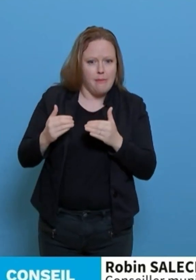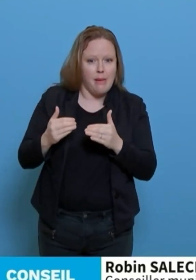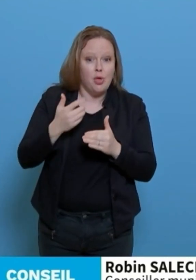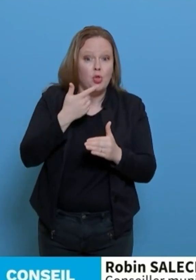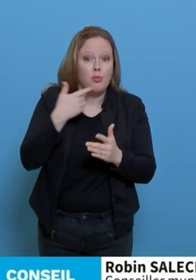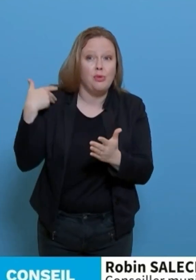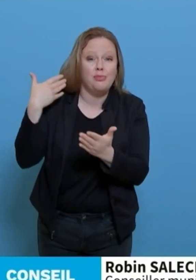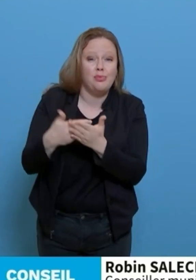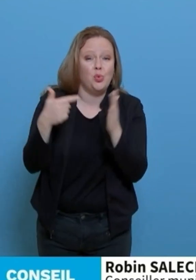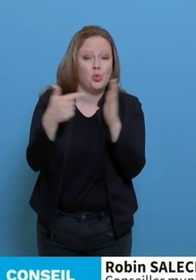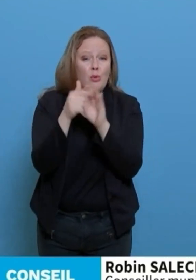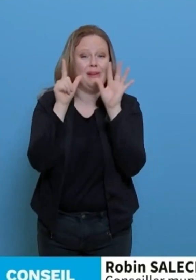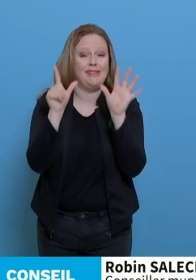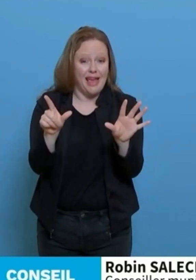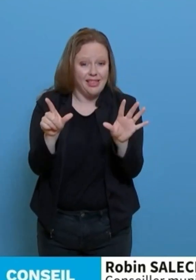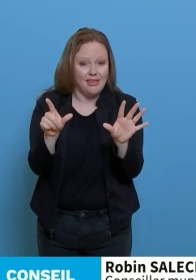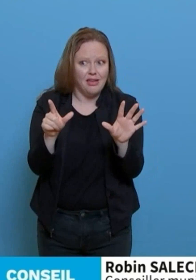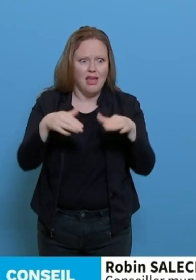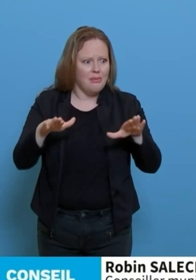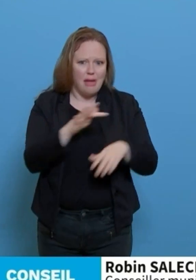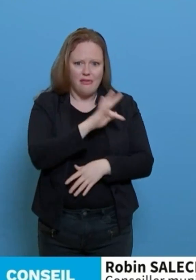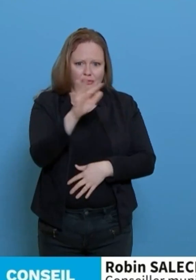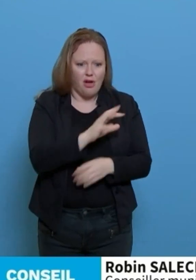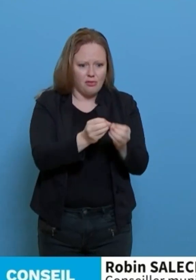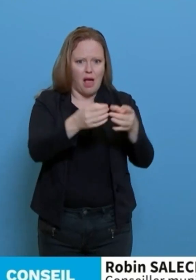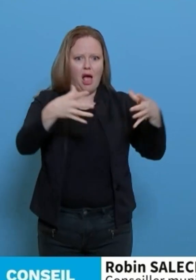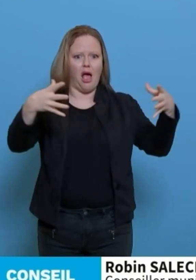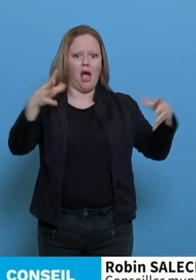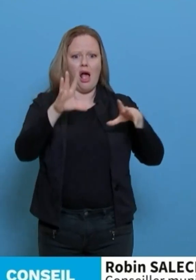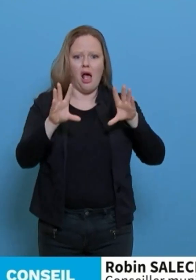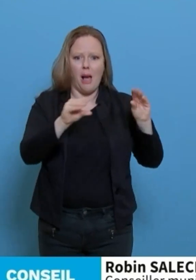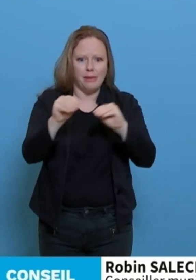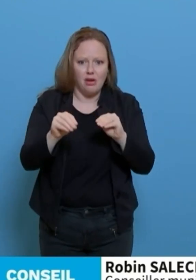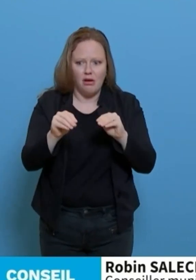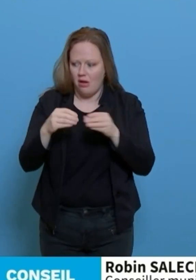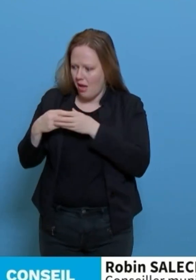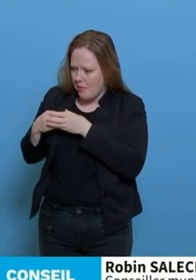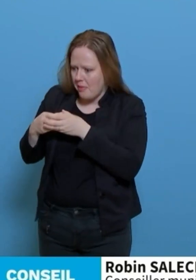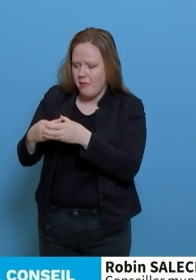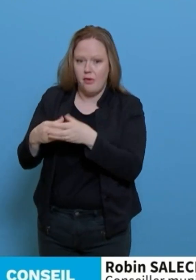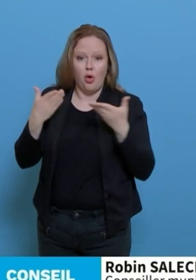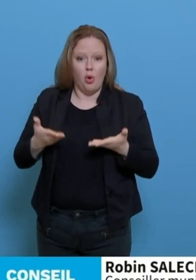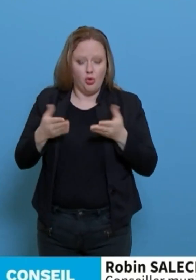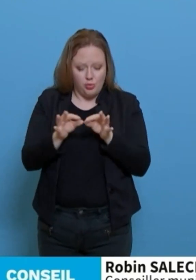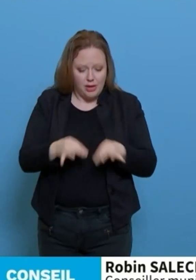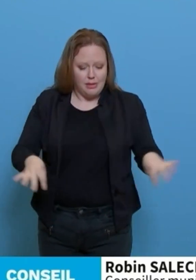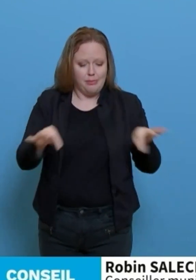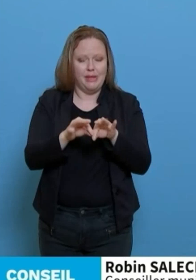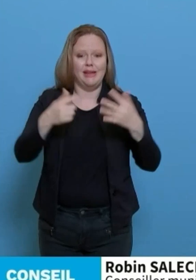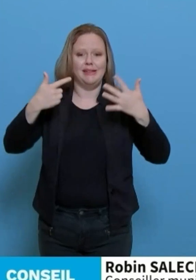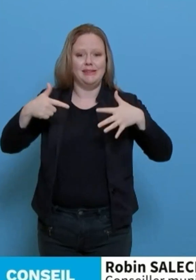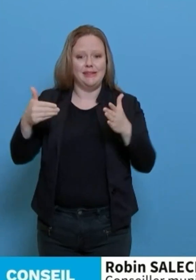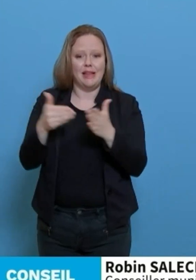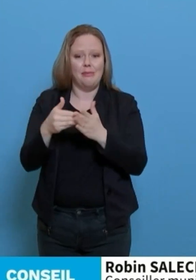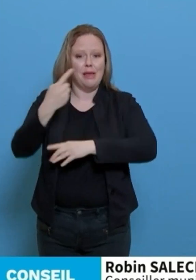2007, alors que, vous le savez, la démographie a augmenté, qu'aujourd'hui, nous avons un pays qui dispose de 17 000 douaniers